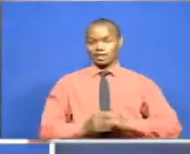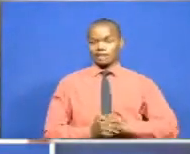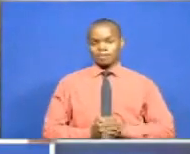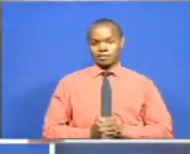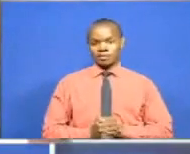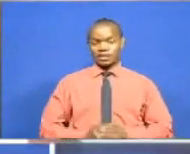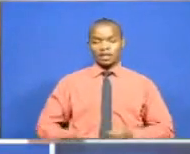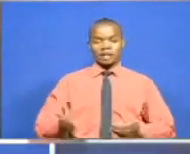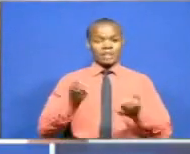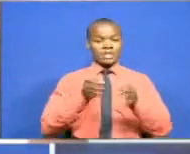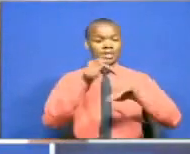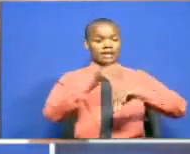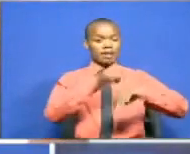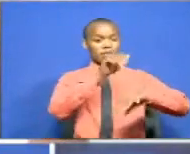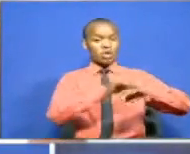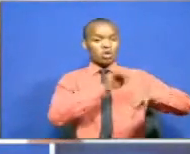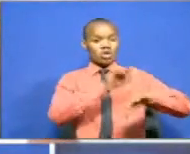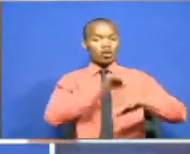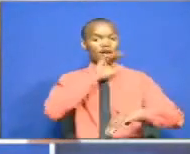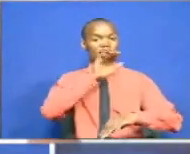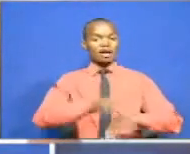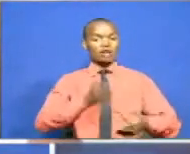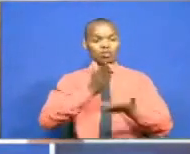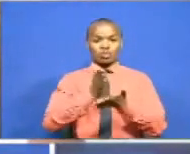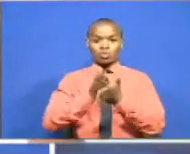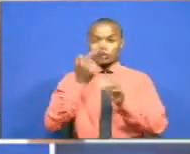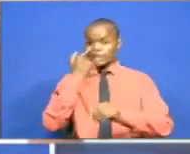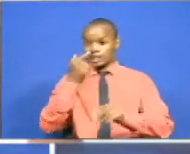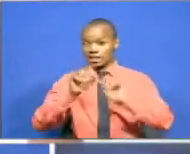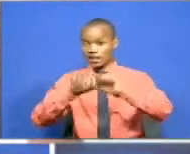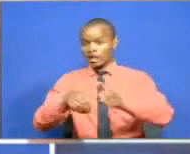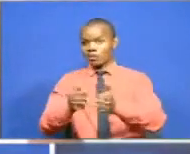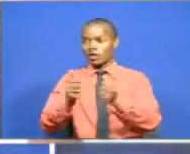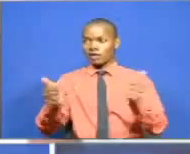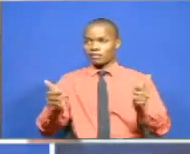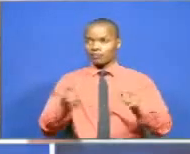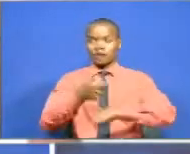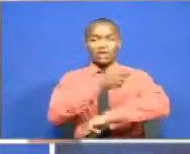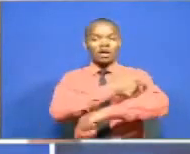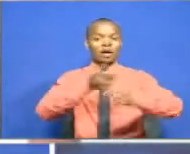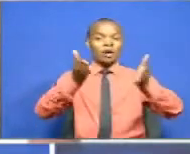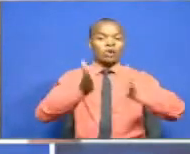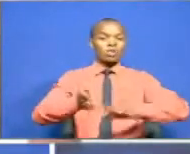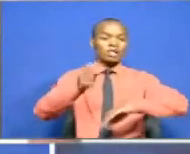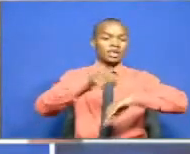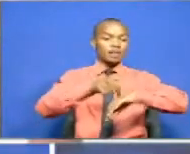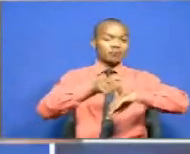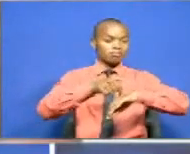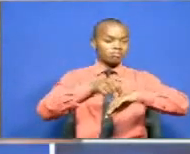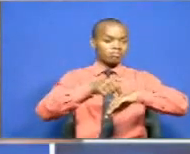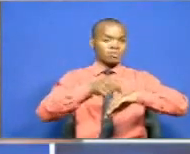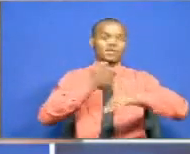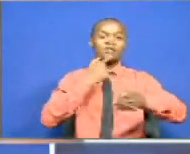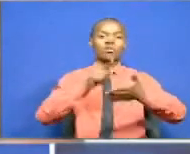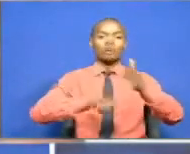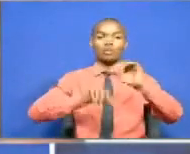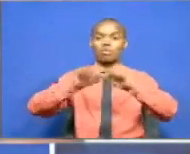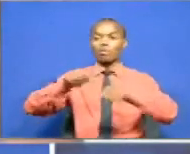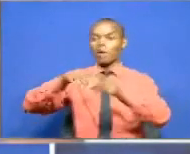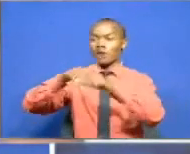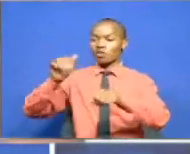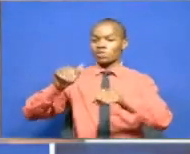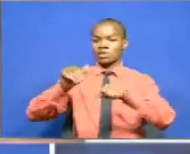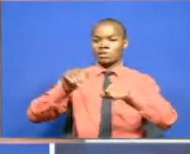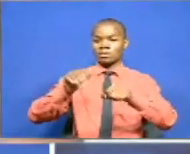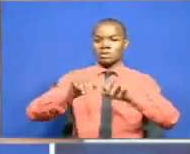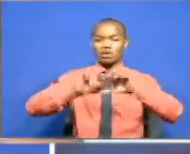akikaa hata kama unaweza kumuita anaweza kuangalia. Daktari nilipoangalia mtoto, daktari akasema endeni nje tusikue